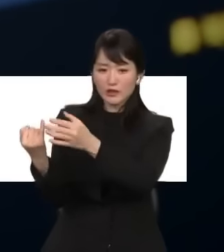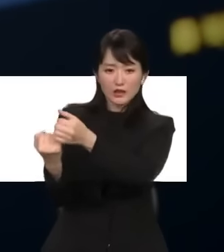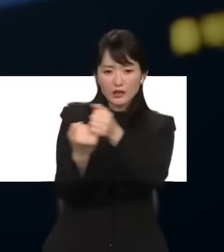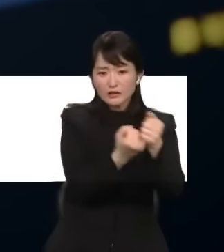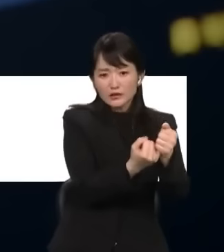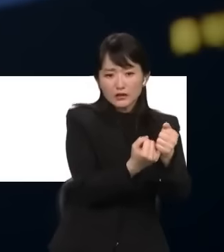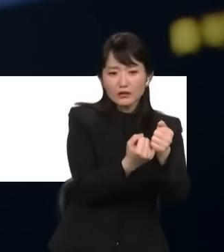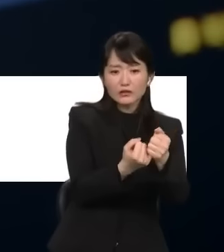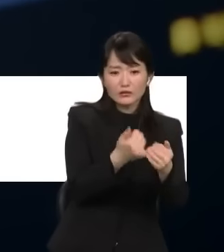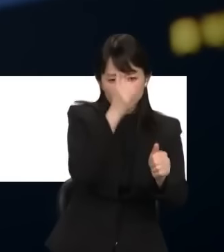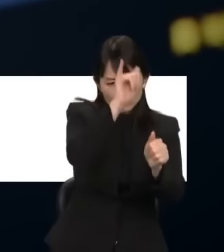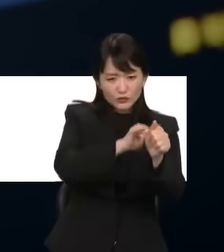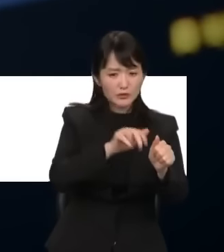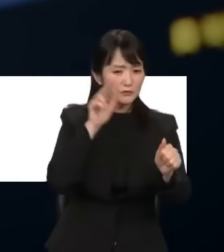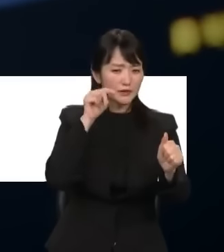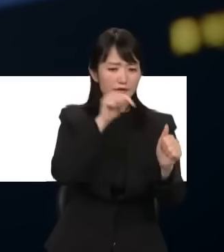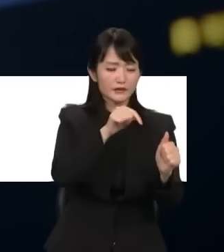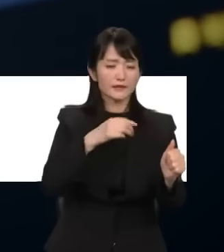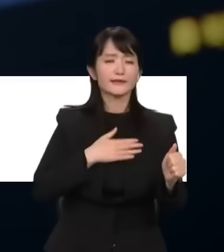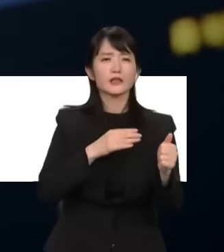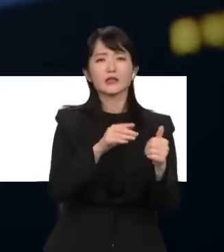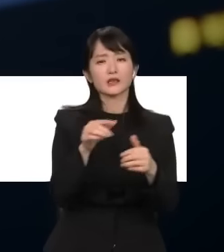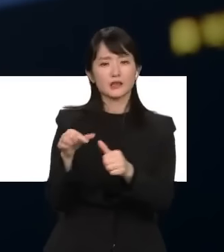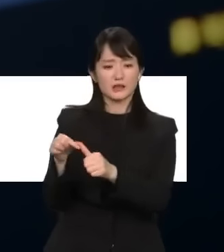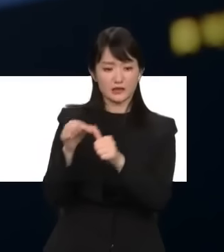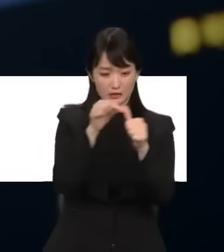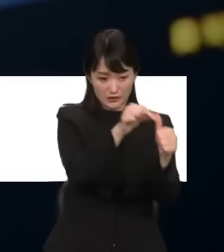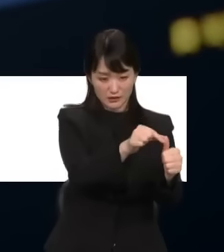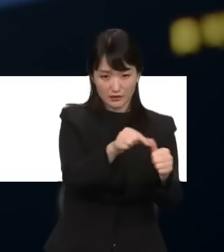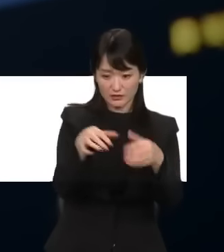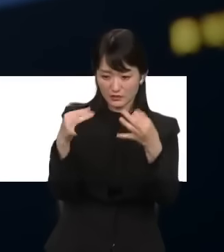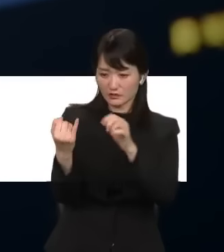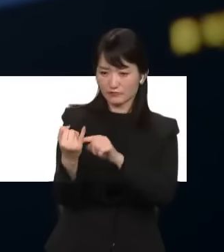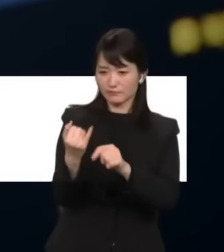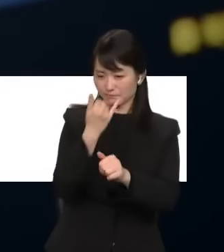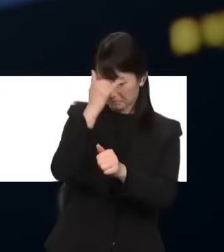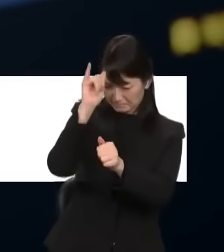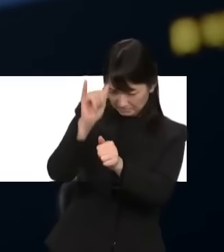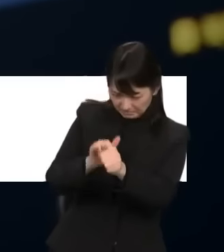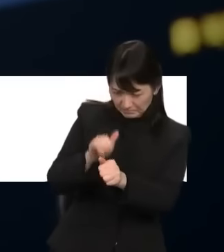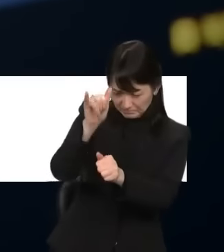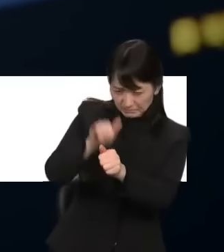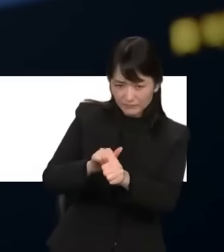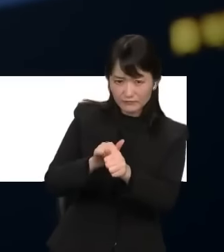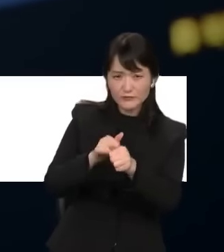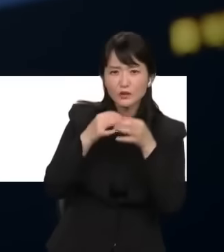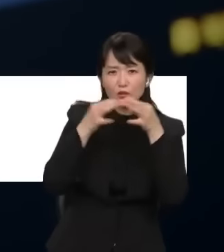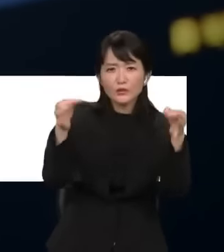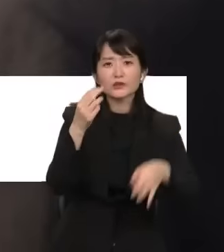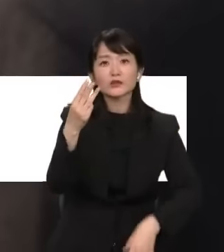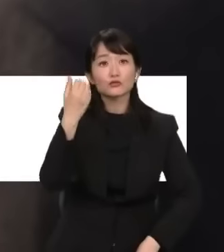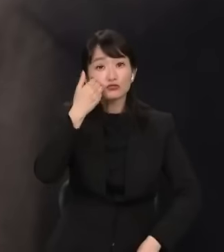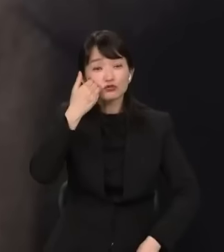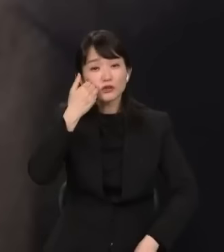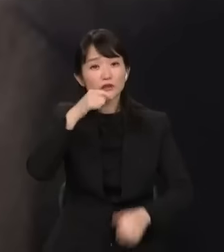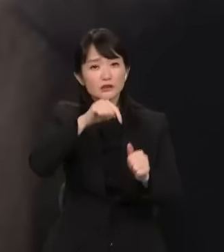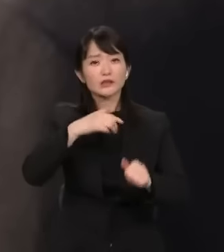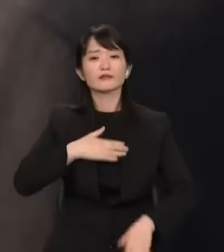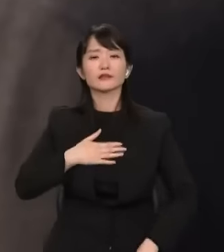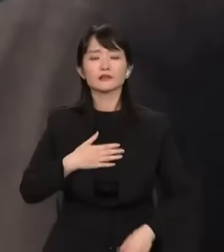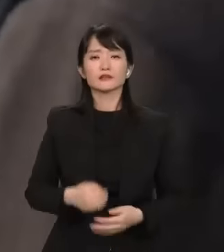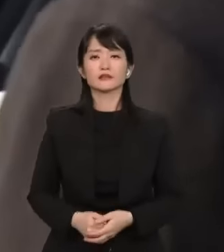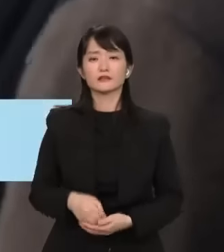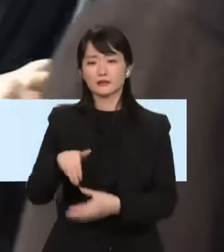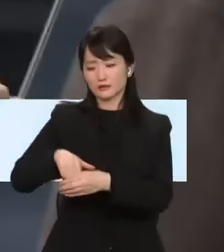아나? 내가 데리고 와서 김영선한테 충성합니다. 충성하겠습니다. 다 세 번씩 외쳤어. 누가 해줬노? 내가. 당시 선관위는